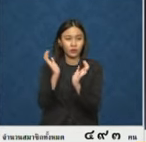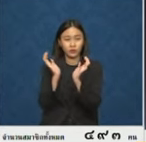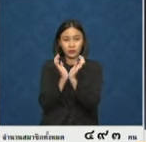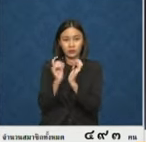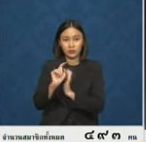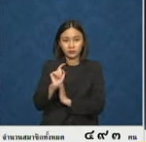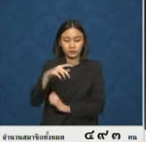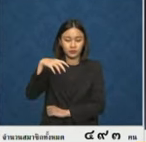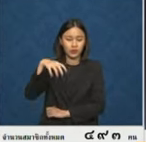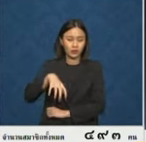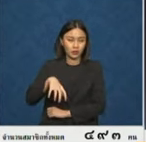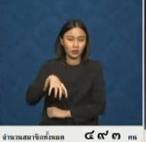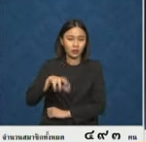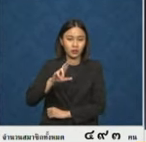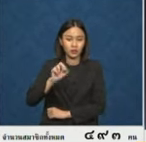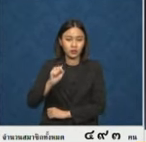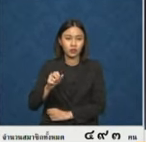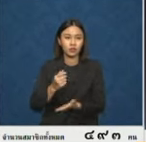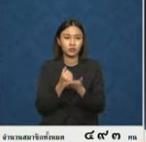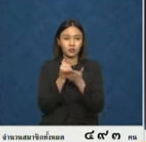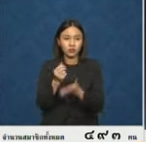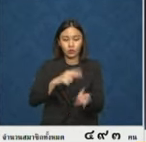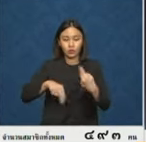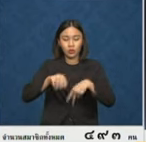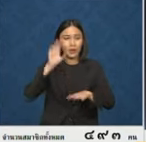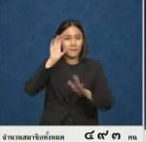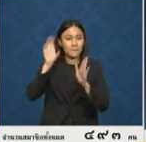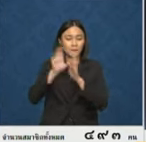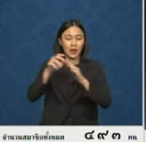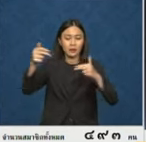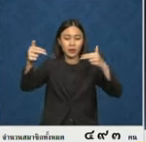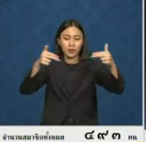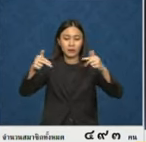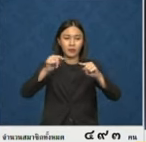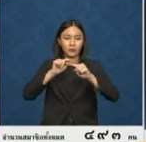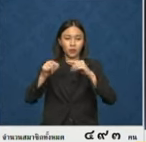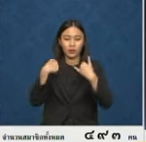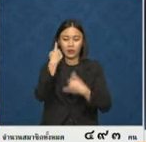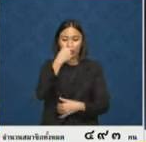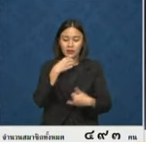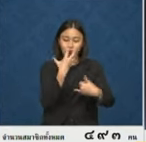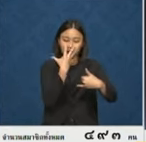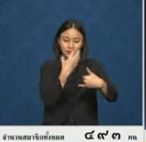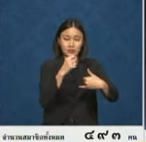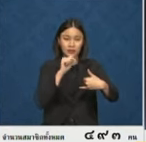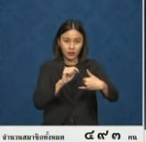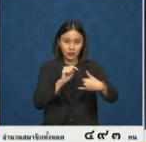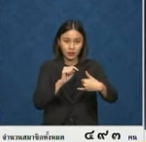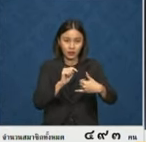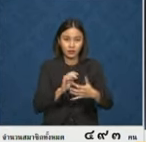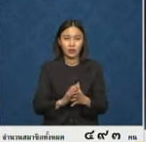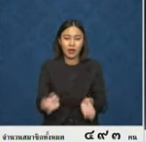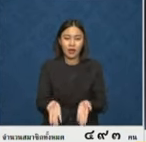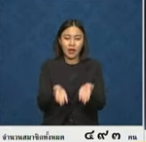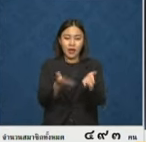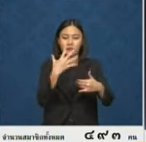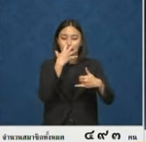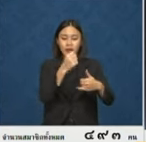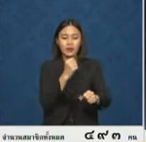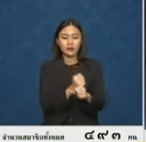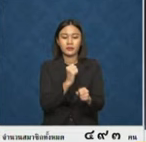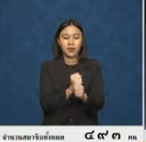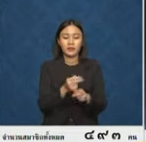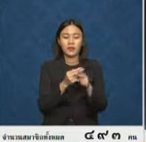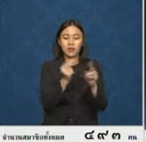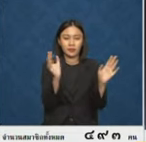ปากคลองรังสิตนะครับช่วยติดตามภาพจากกล้องวงจรปิดนะครับให้กับผู้เสียหายแล้วก็เ่อไม่ผลักพละให้กับผู้เสียหายนะครับเพราะว่าผู้